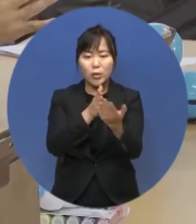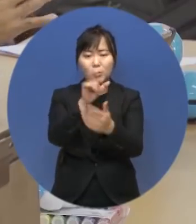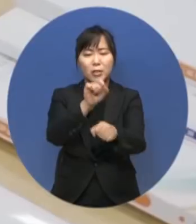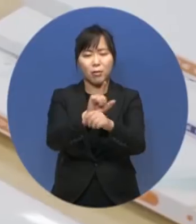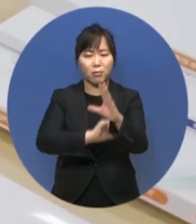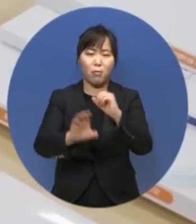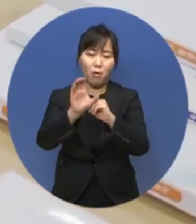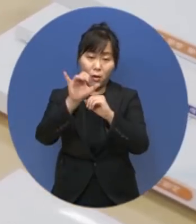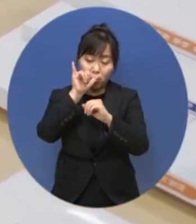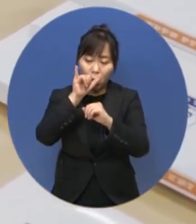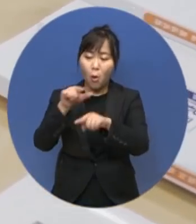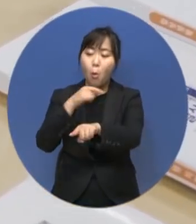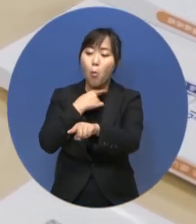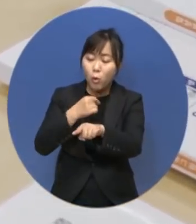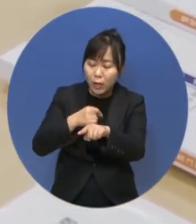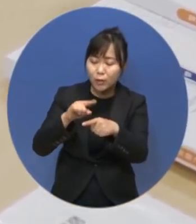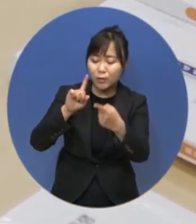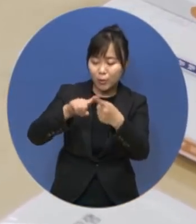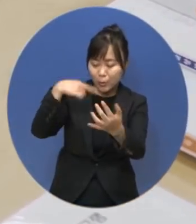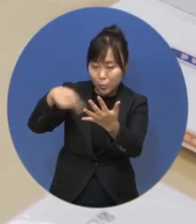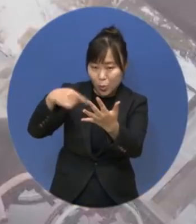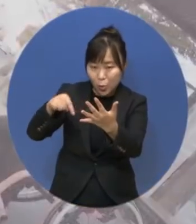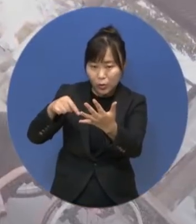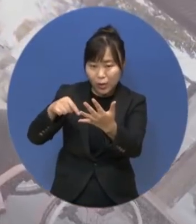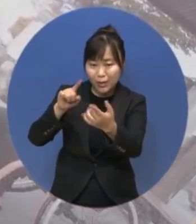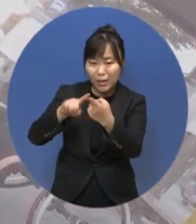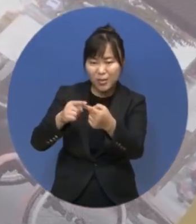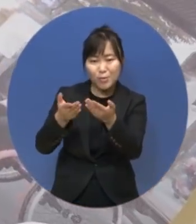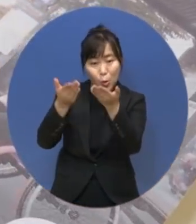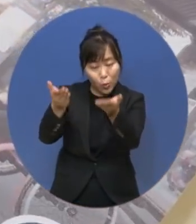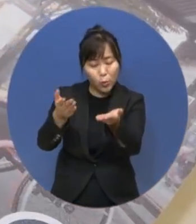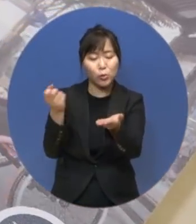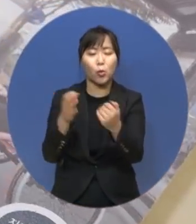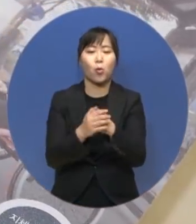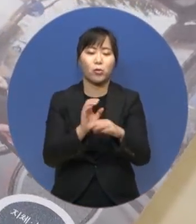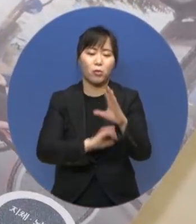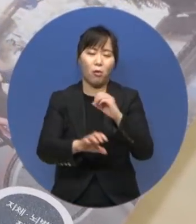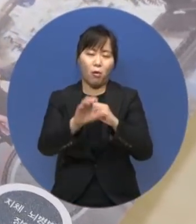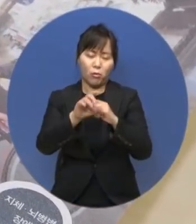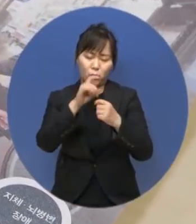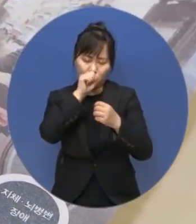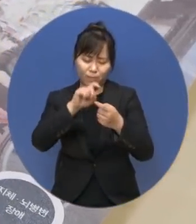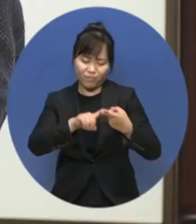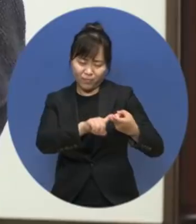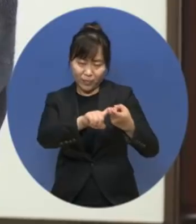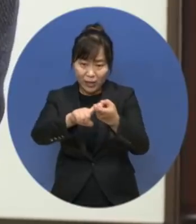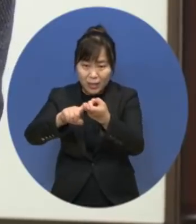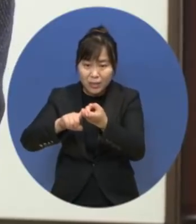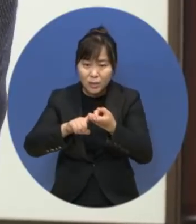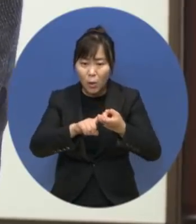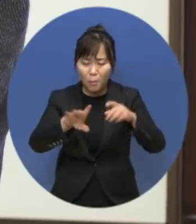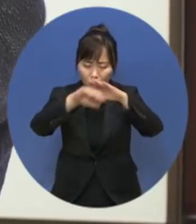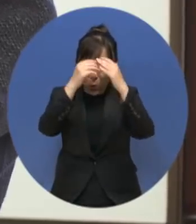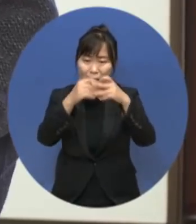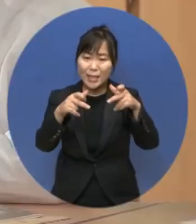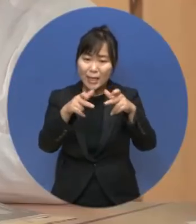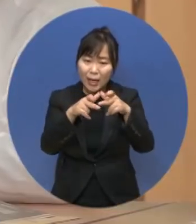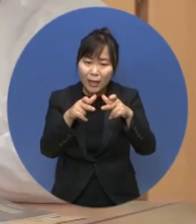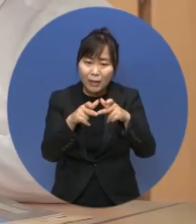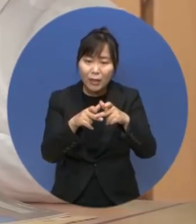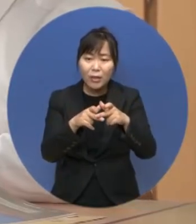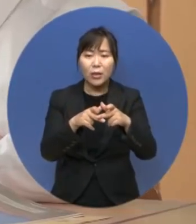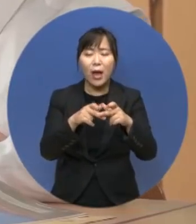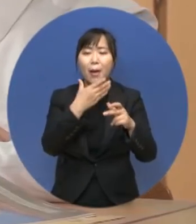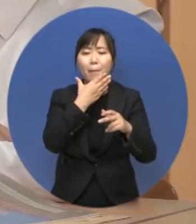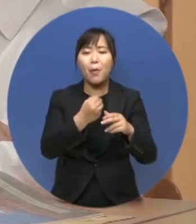강화해 수요자가 원하는 교육을 지원하고 보다 유기적인 네트워크를 통해 모든 장애인들이